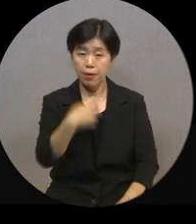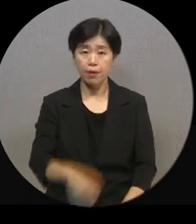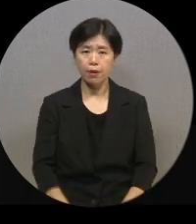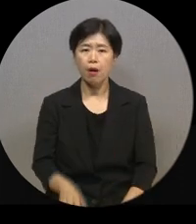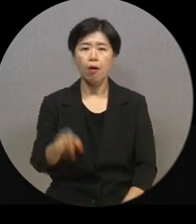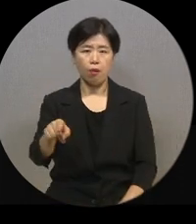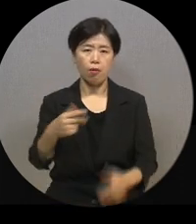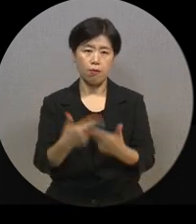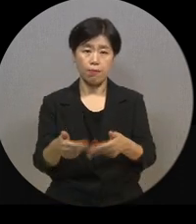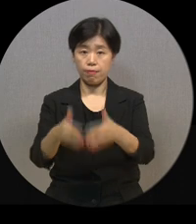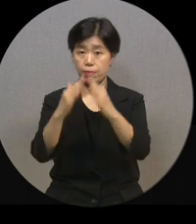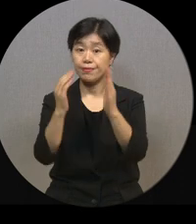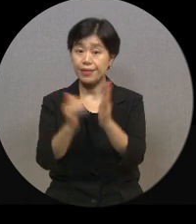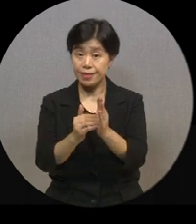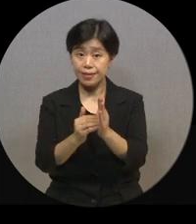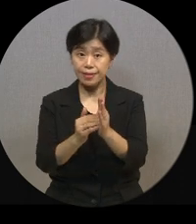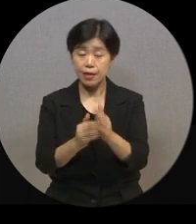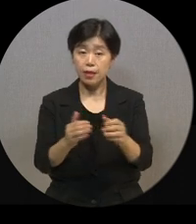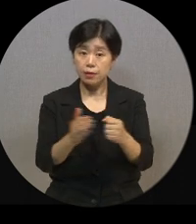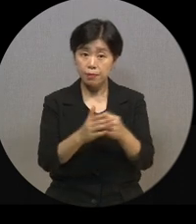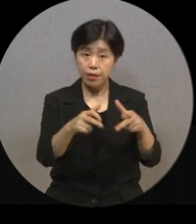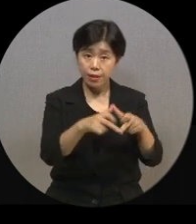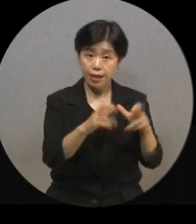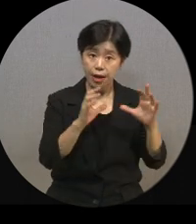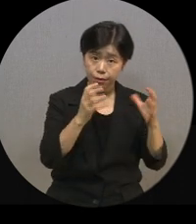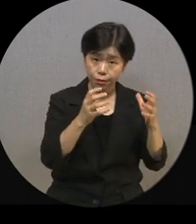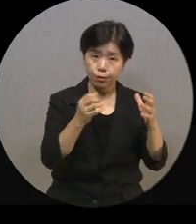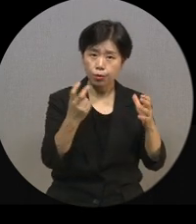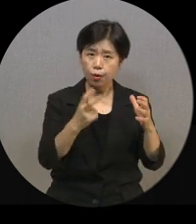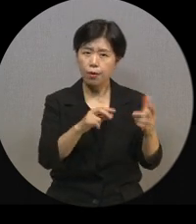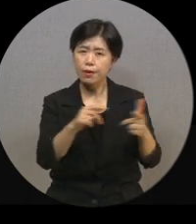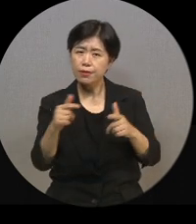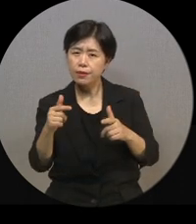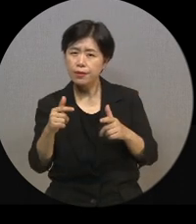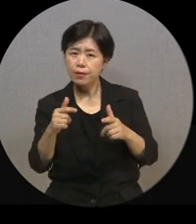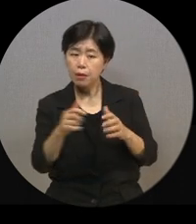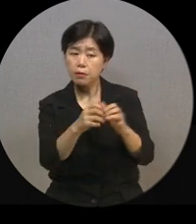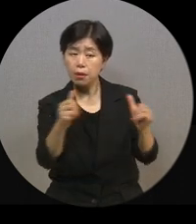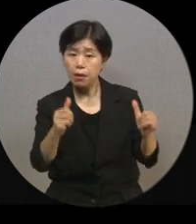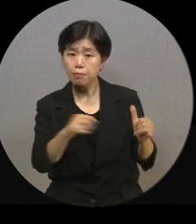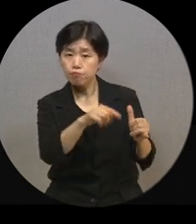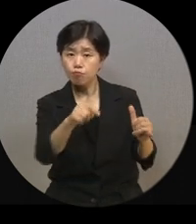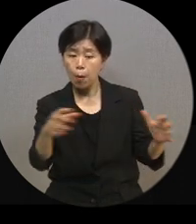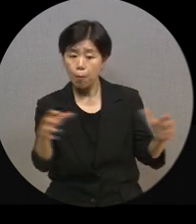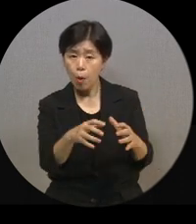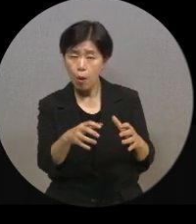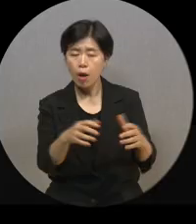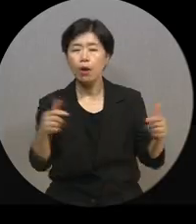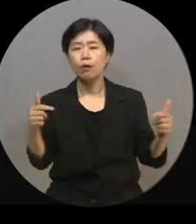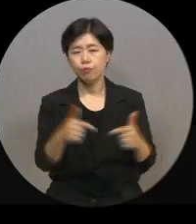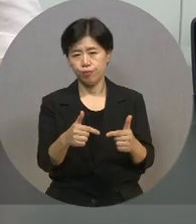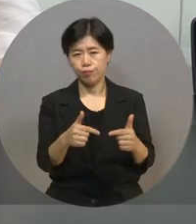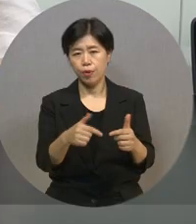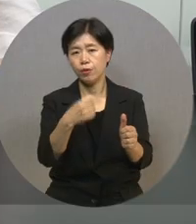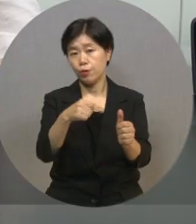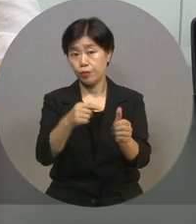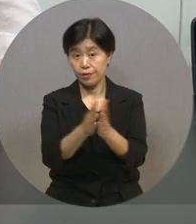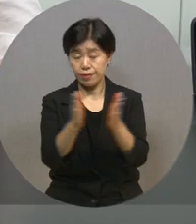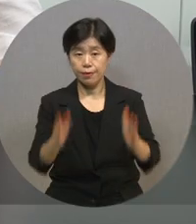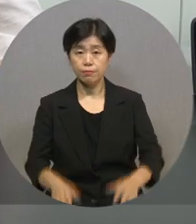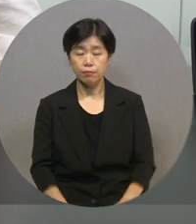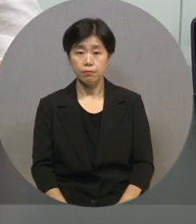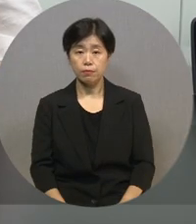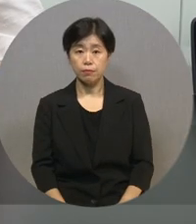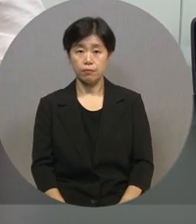협회를 만드셨고 그래서 장애 아동이나 어떤 이런 분들에 대한 교육이나 치료를 먼저 시작을 했다고 합니다.